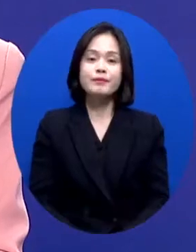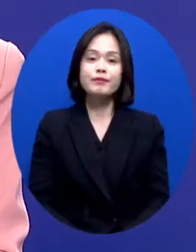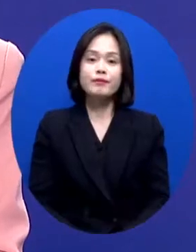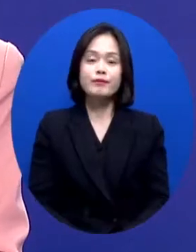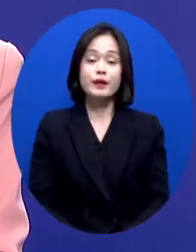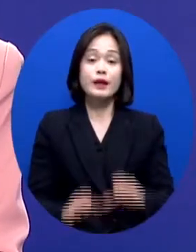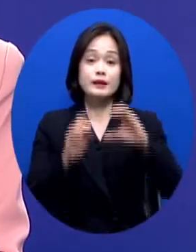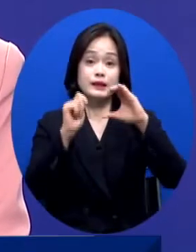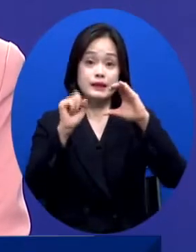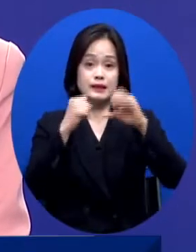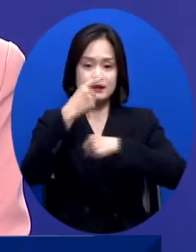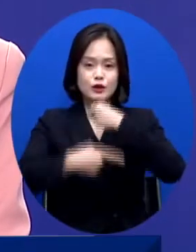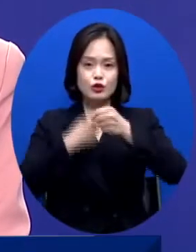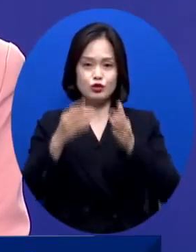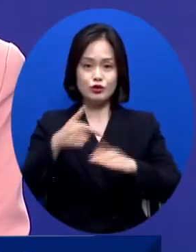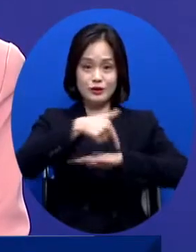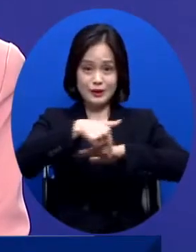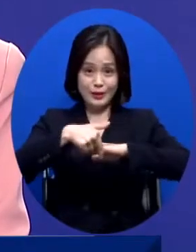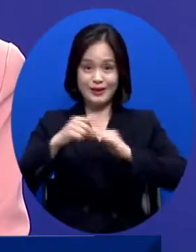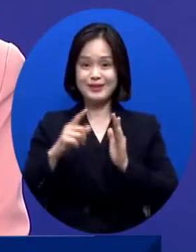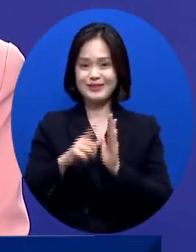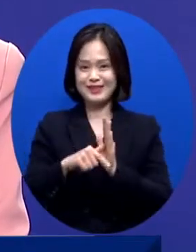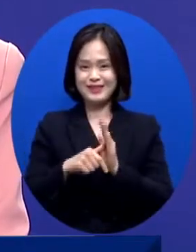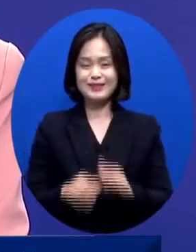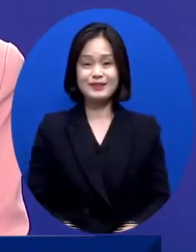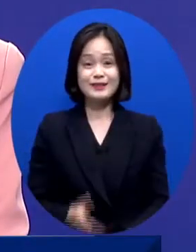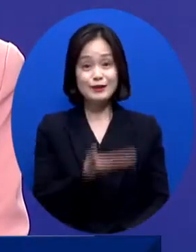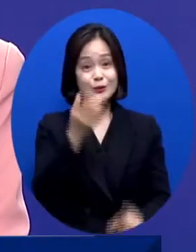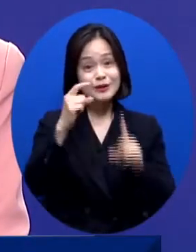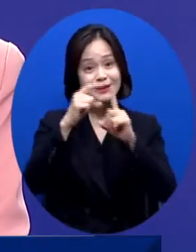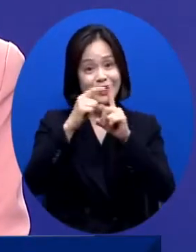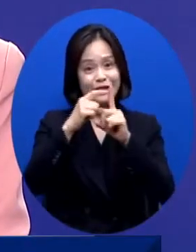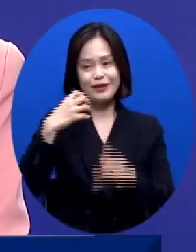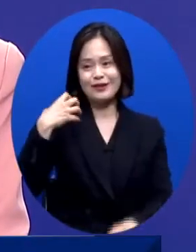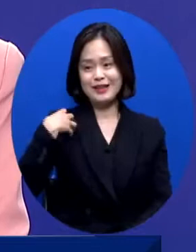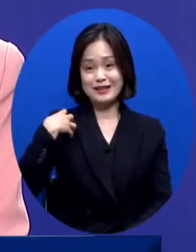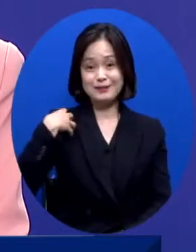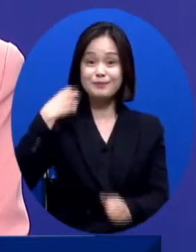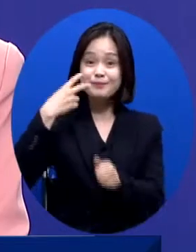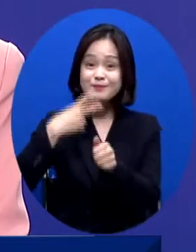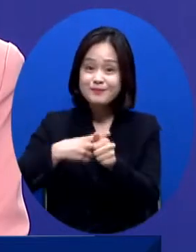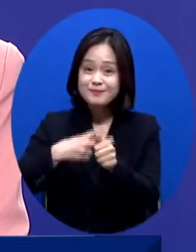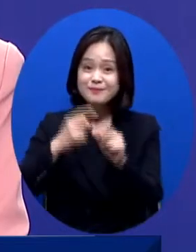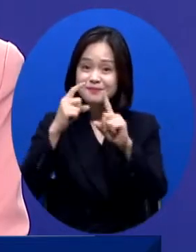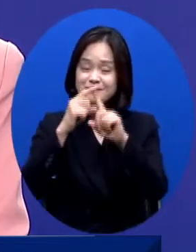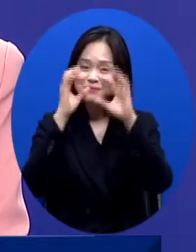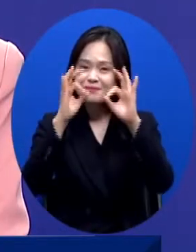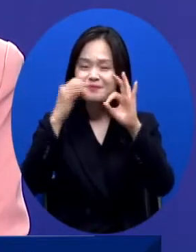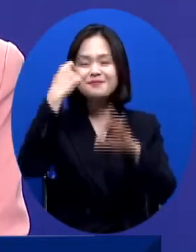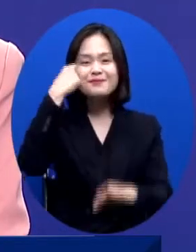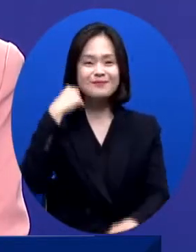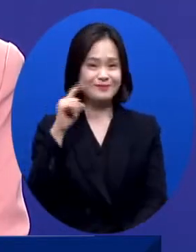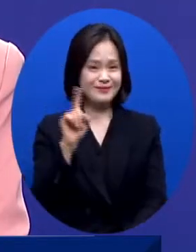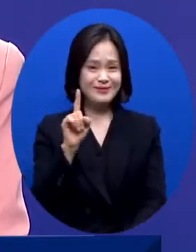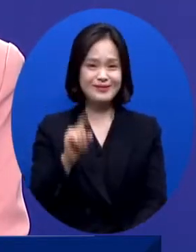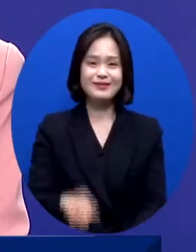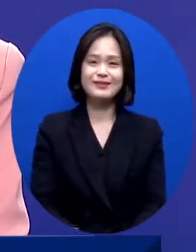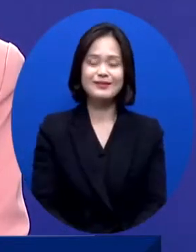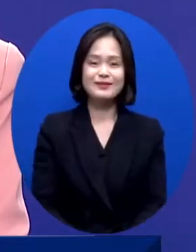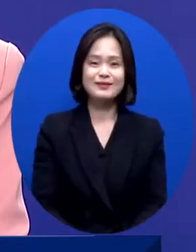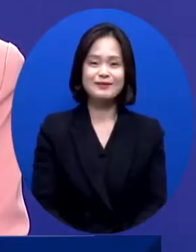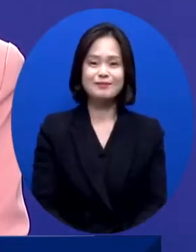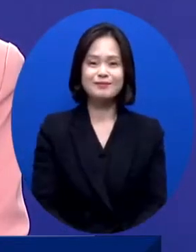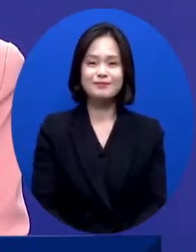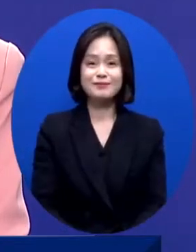cts 연중기획 시간입니다 여러분은 담임 선생님 이라는 단어를 들으면 어떤 이미지가 떠오르시나요 까 아무래도